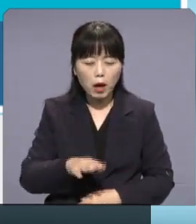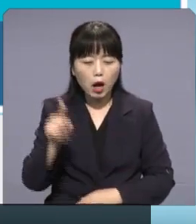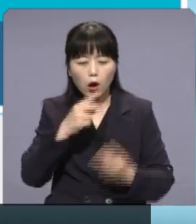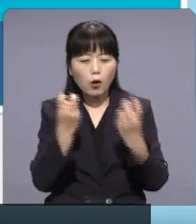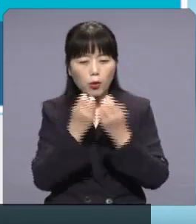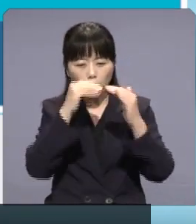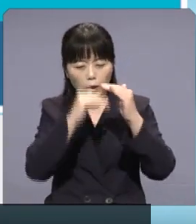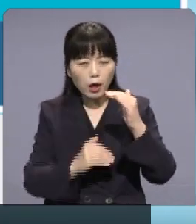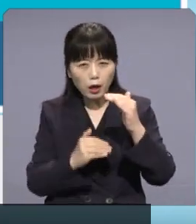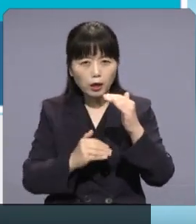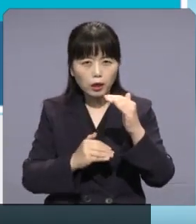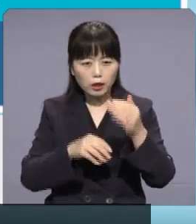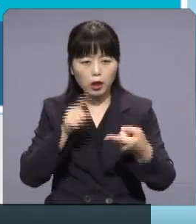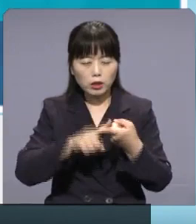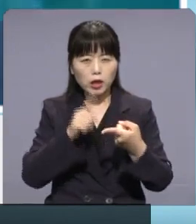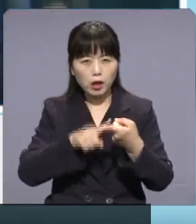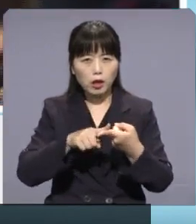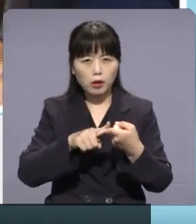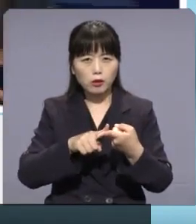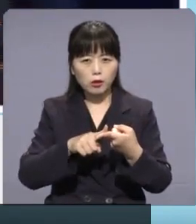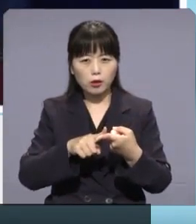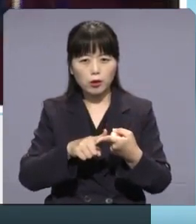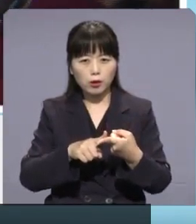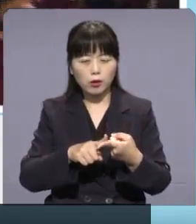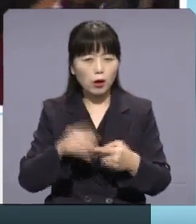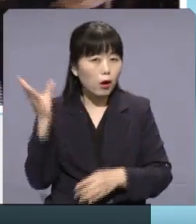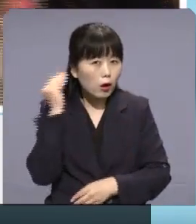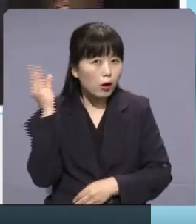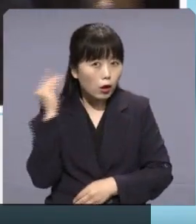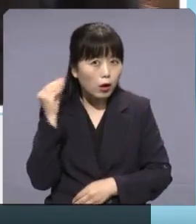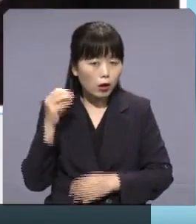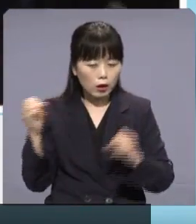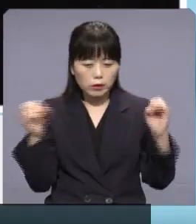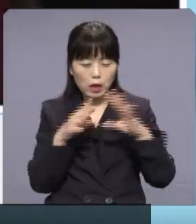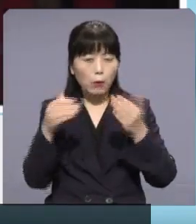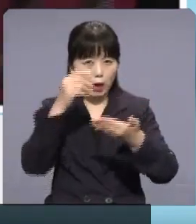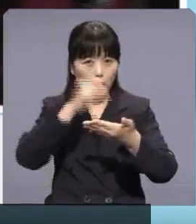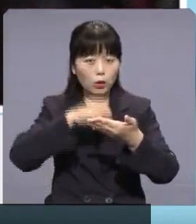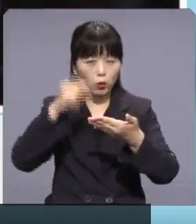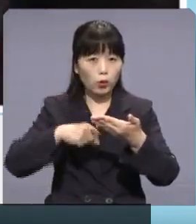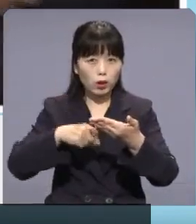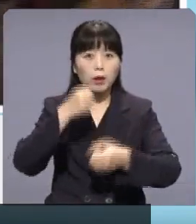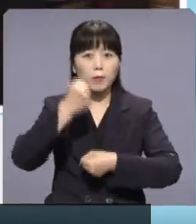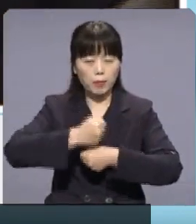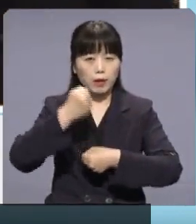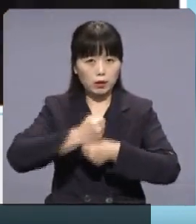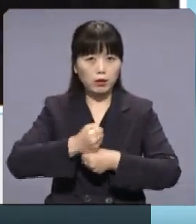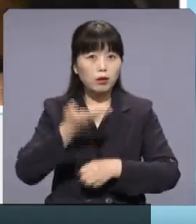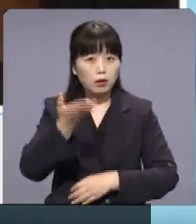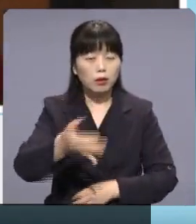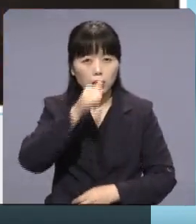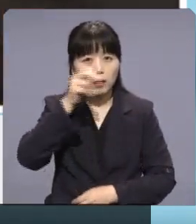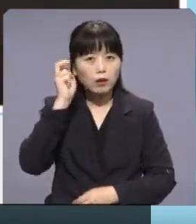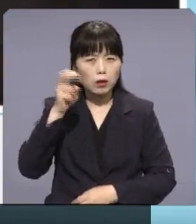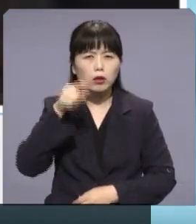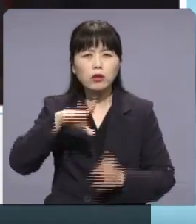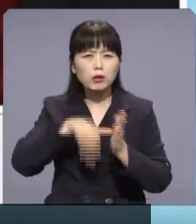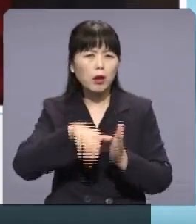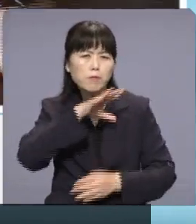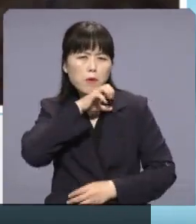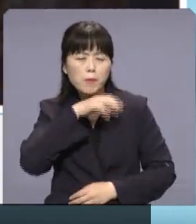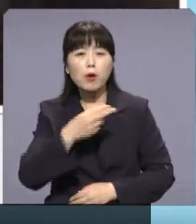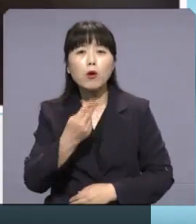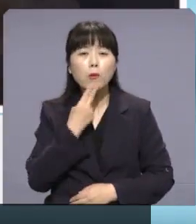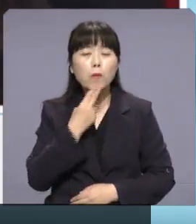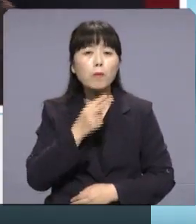어떤 내용이 오고 갔다고 하는 거는 우리가 감청을 통해서든 대화록으로 만들어서 공개를 했다는 거잖아요. 네. 근데 그 당시에도 반발 안 했던